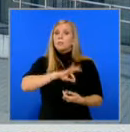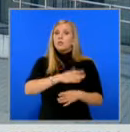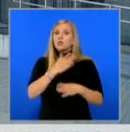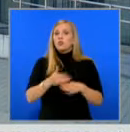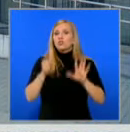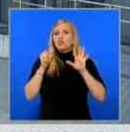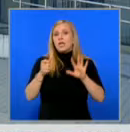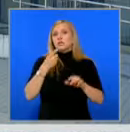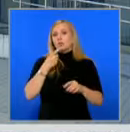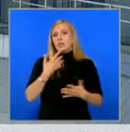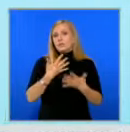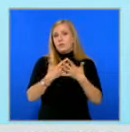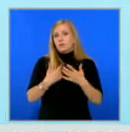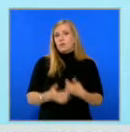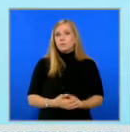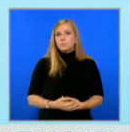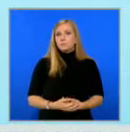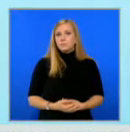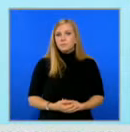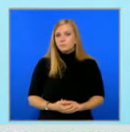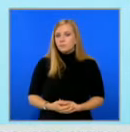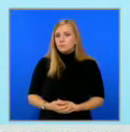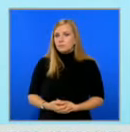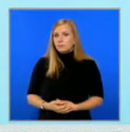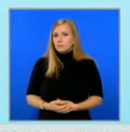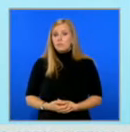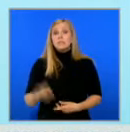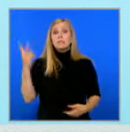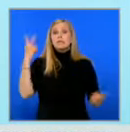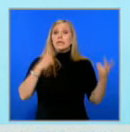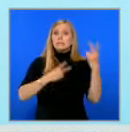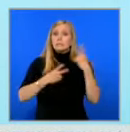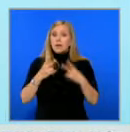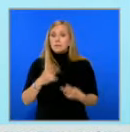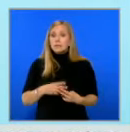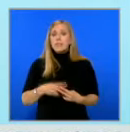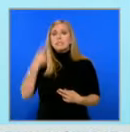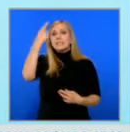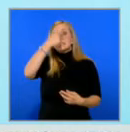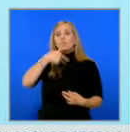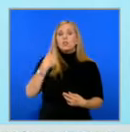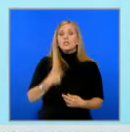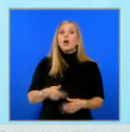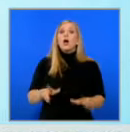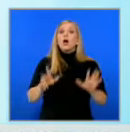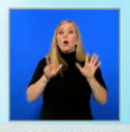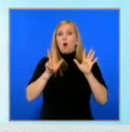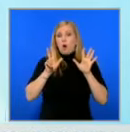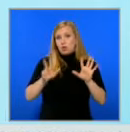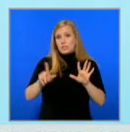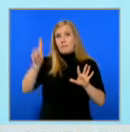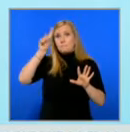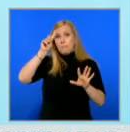до шест години затвор установена е самоличността на осемте момичета от русе заснети на